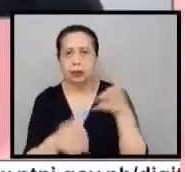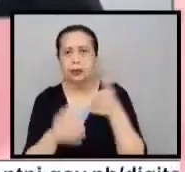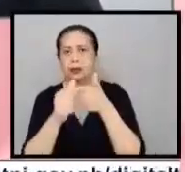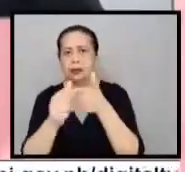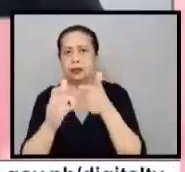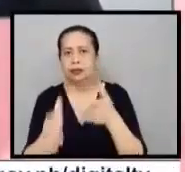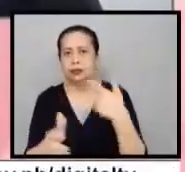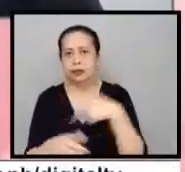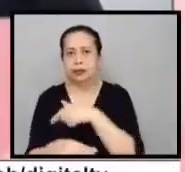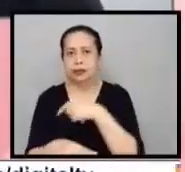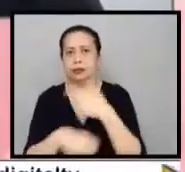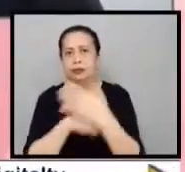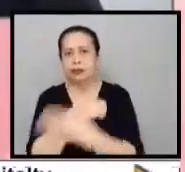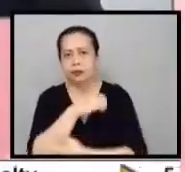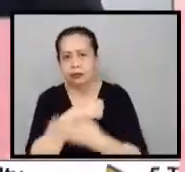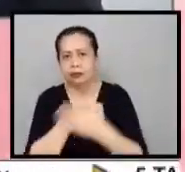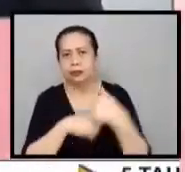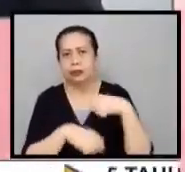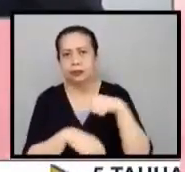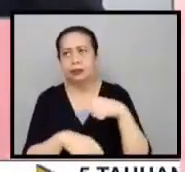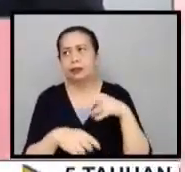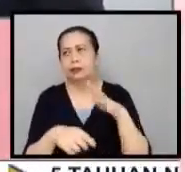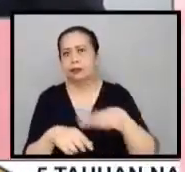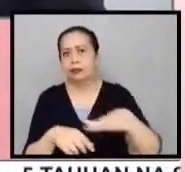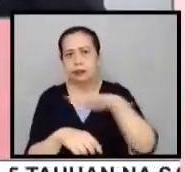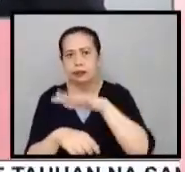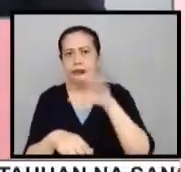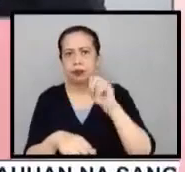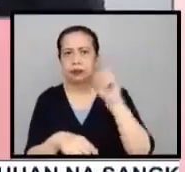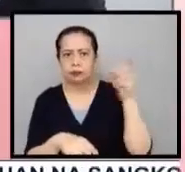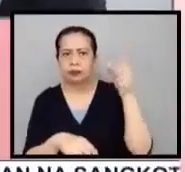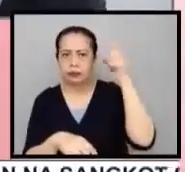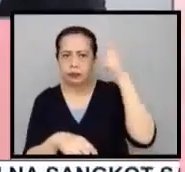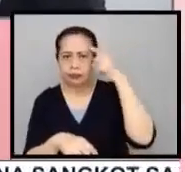bansa, ng ating land. Kaya sila po dapat talaga yung